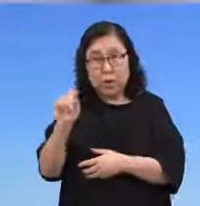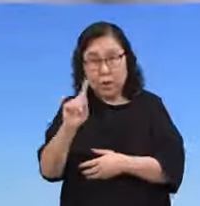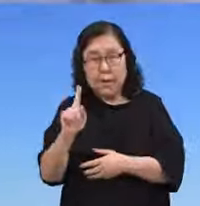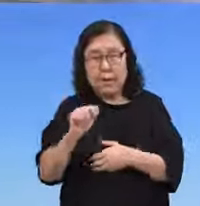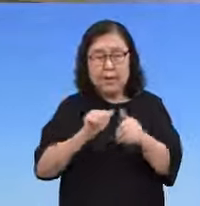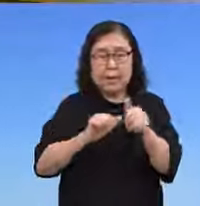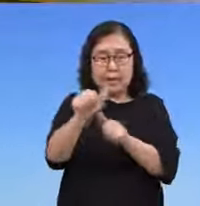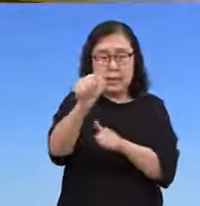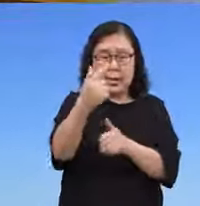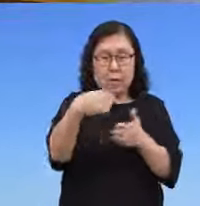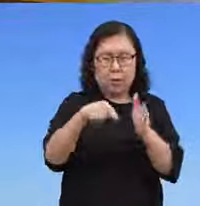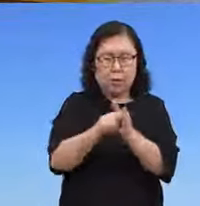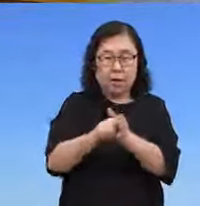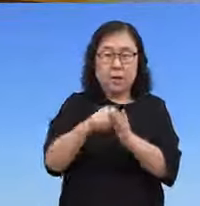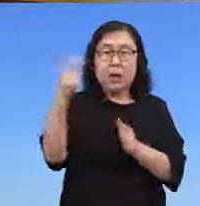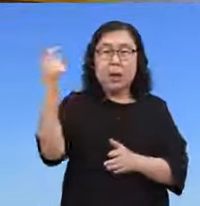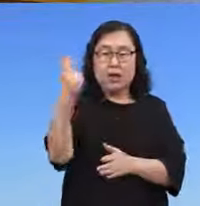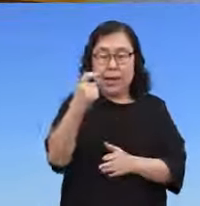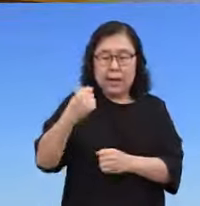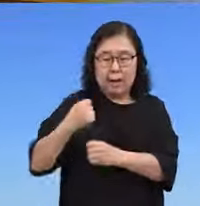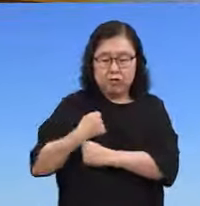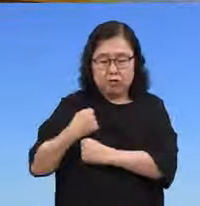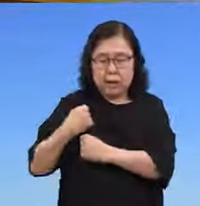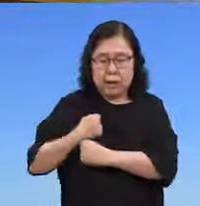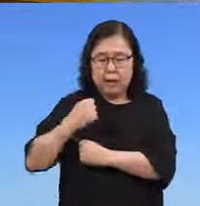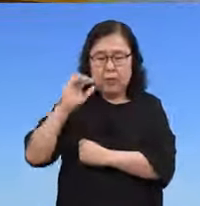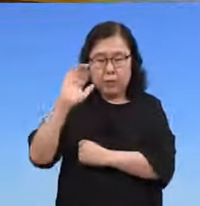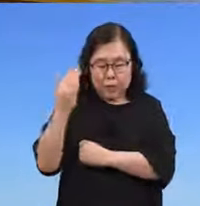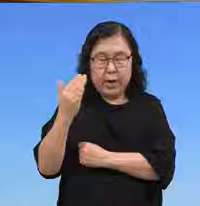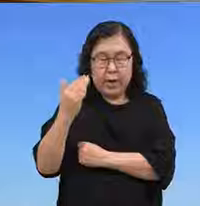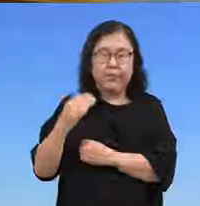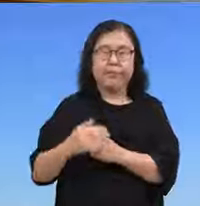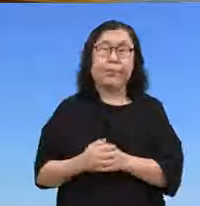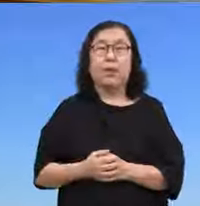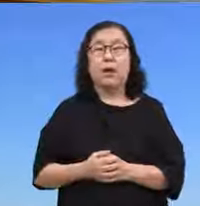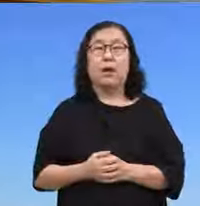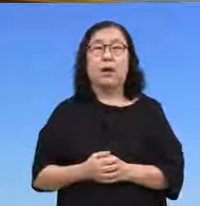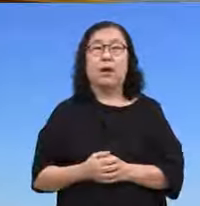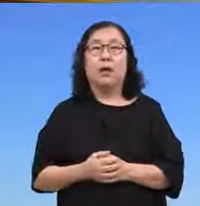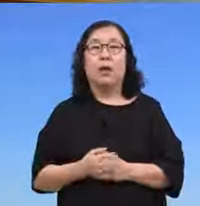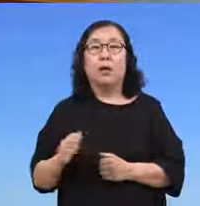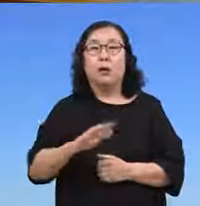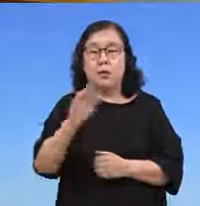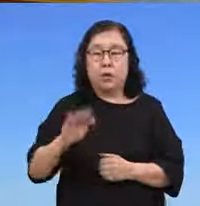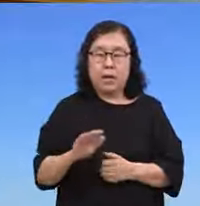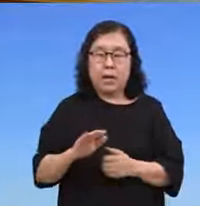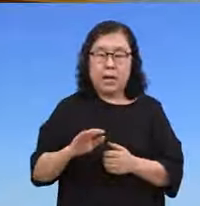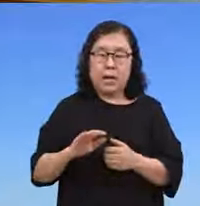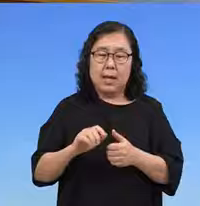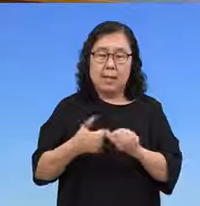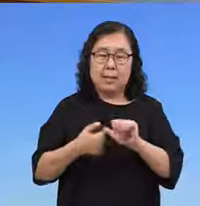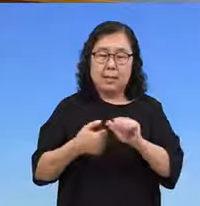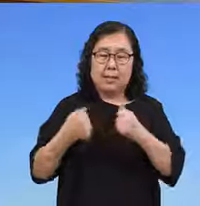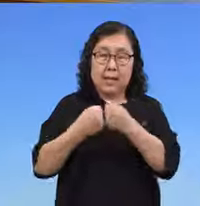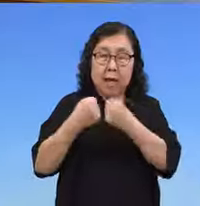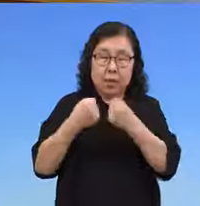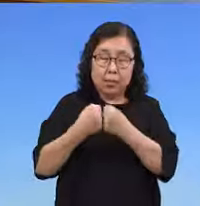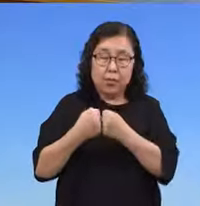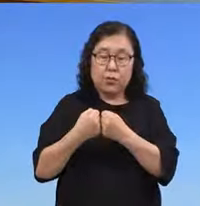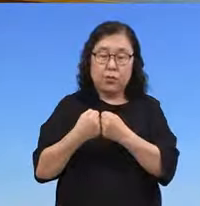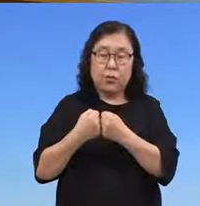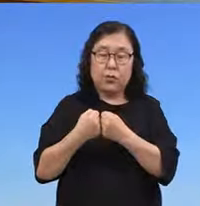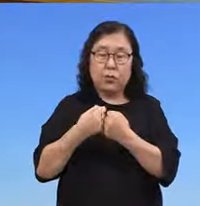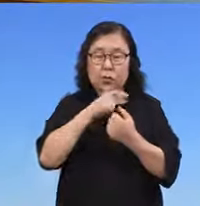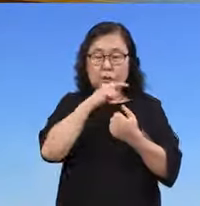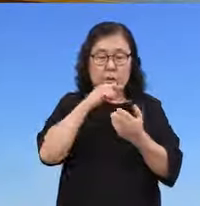하니까 승리하기 위해서 강한 군사가 되라는 것입니다. 12절을 보십시오. 우리의 씨름은 혈과 육을 상대로